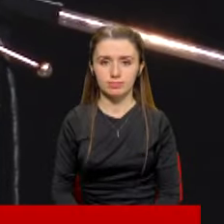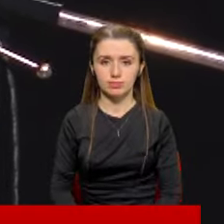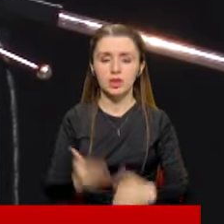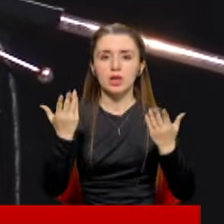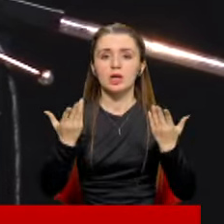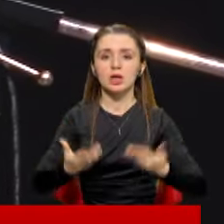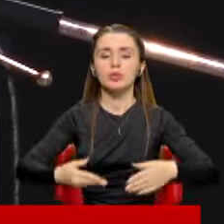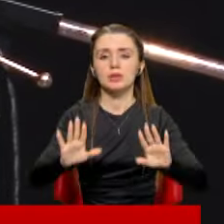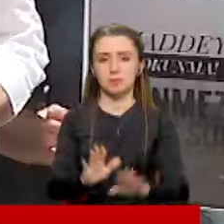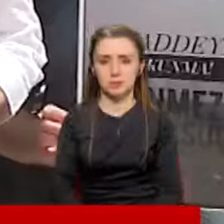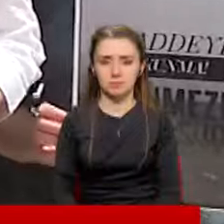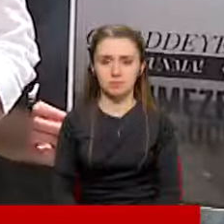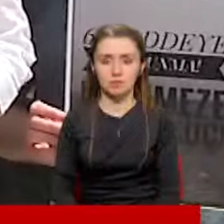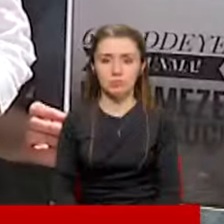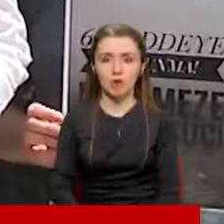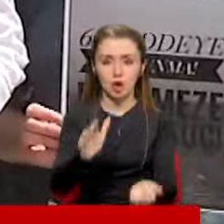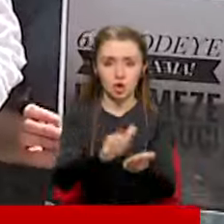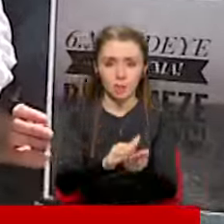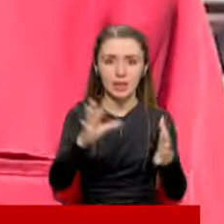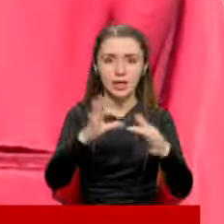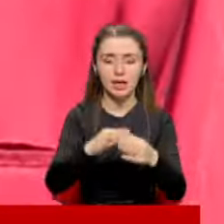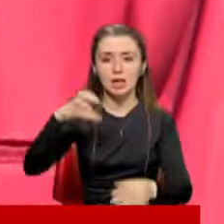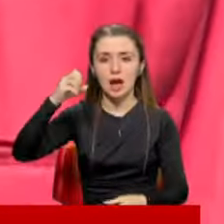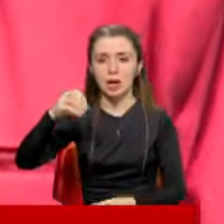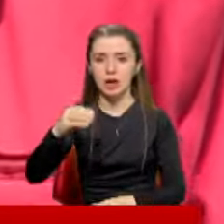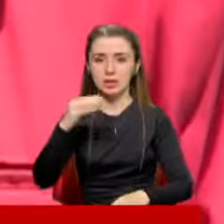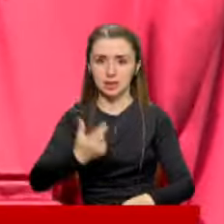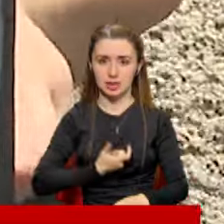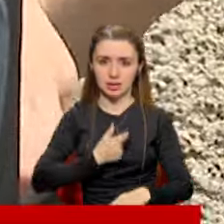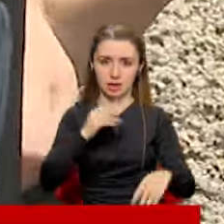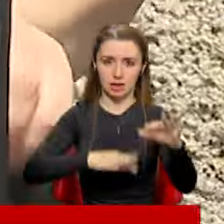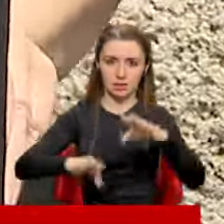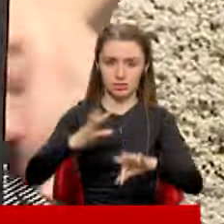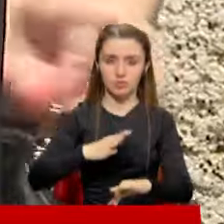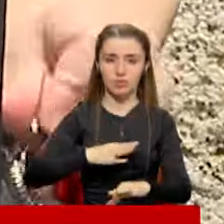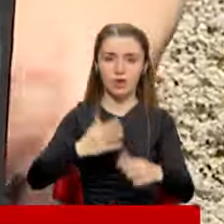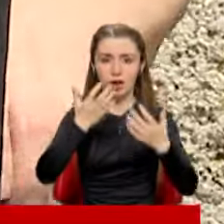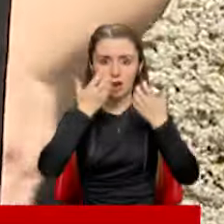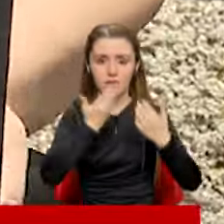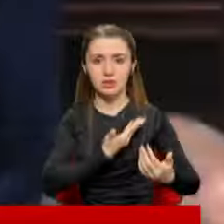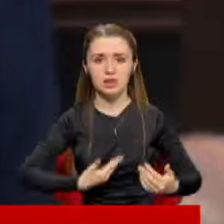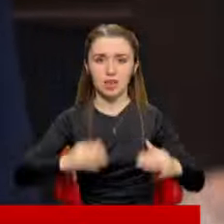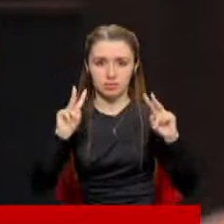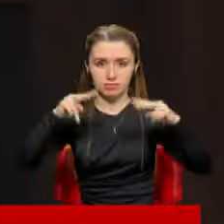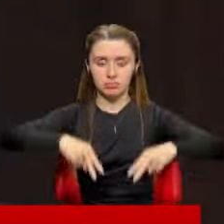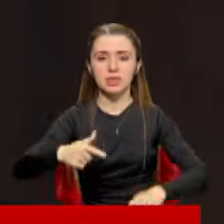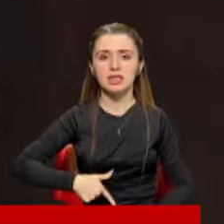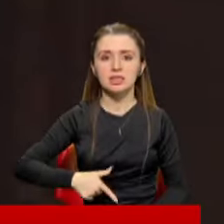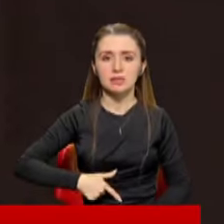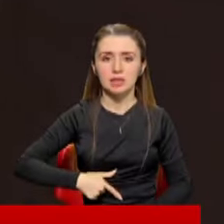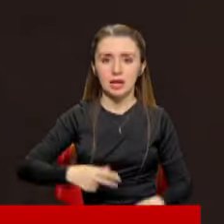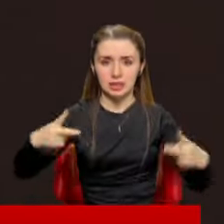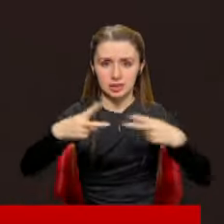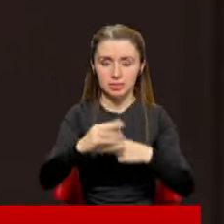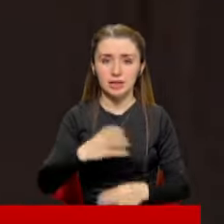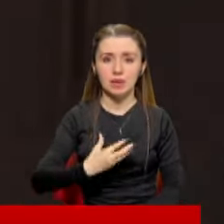kabul edilmesi de mümkün değildir. Sokak köpeklerine ilişkin AK Parti'nin yasa hazırlığı hayvanseverleri ve muhalefeti ayağa kaldırdı. İzmir'den kısırlaştırma